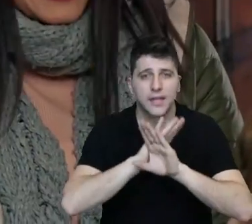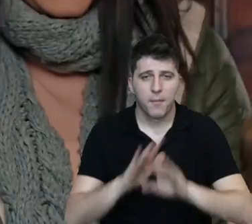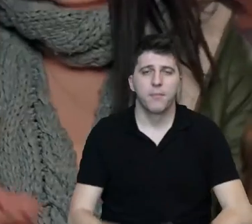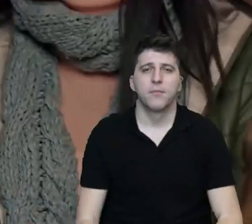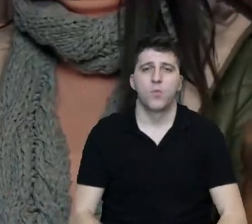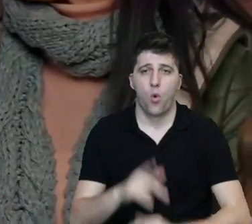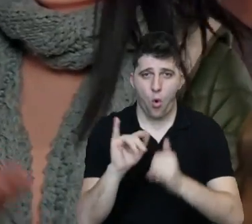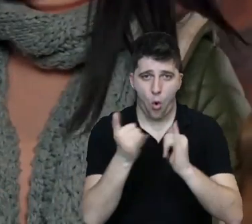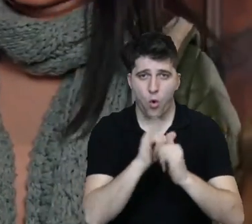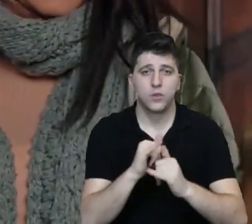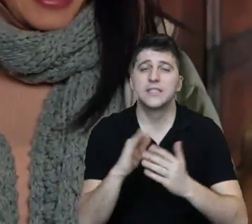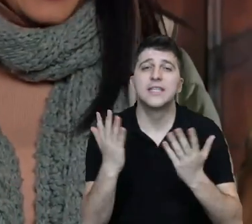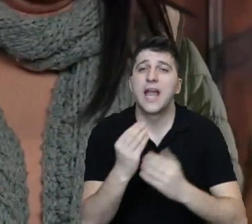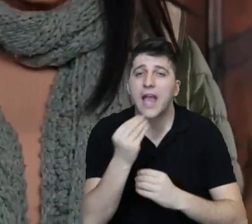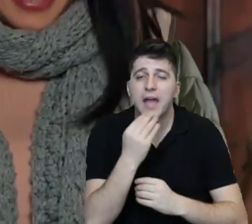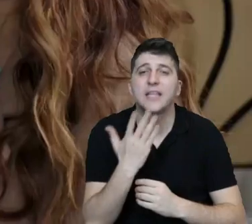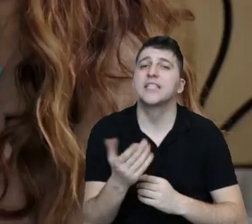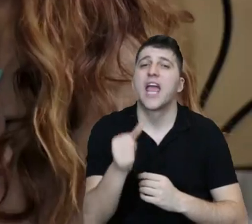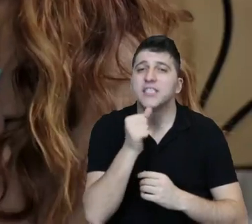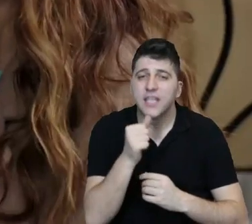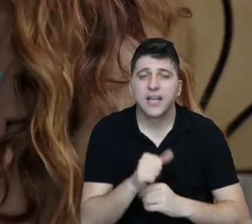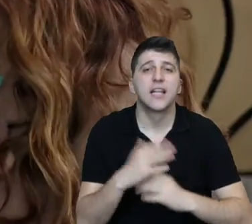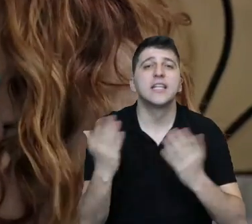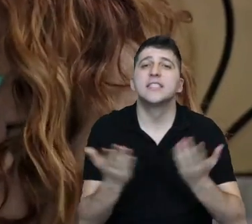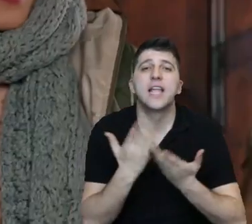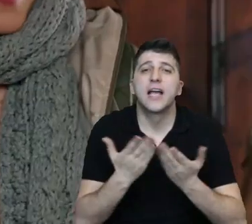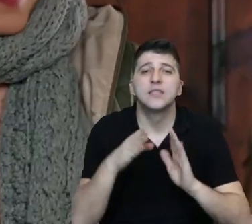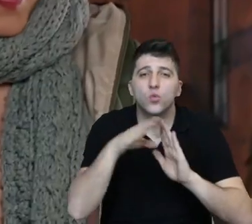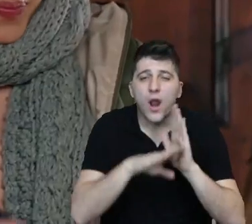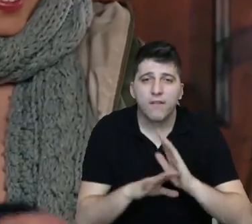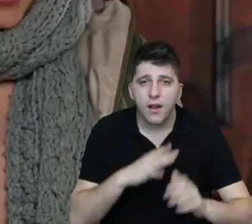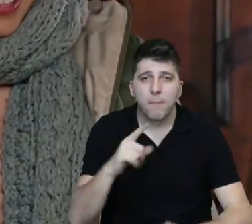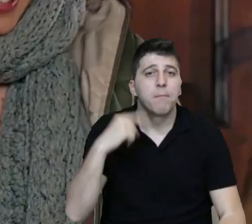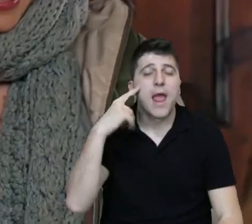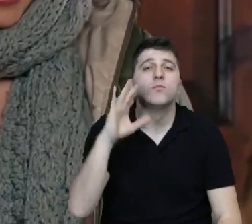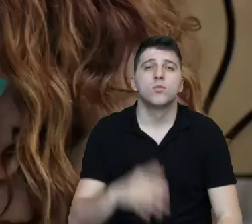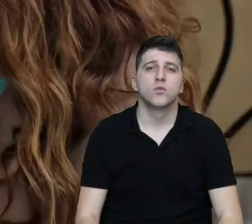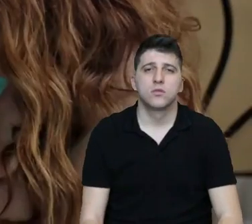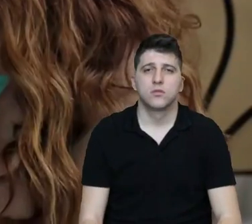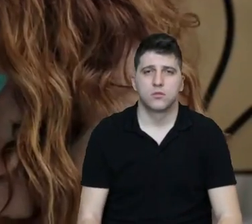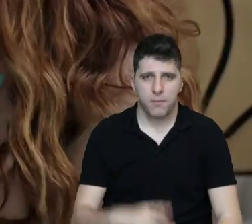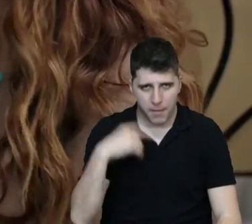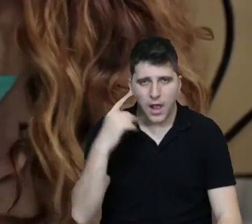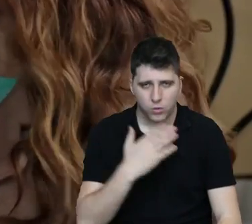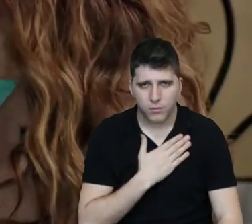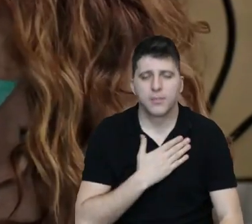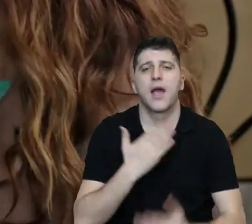Tamam. Oyuncular ne yer, ne içer, nasıl davranır? Bunları merak etmiyor musun?